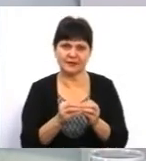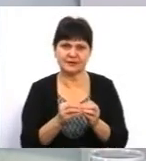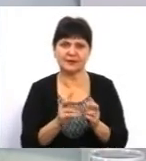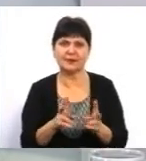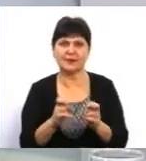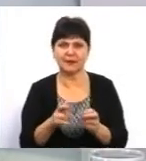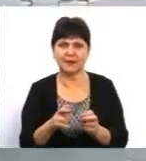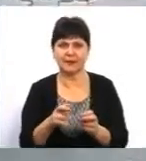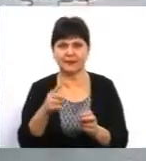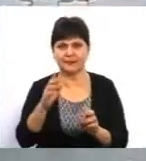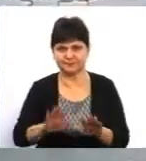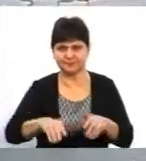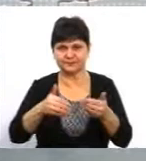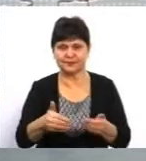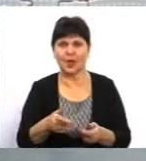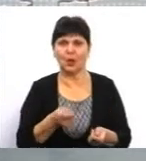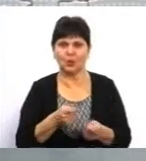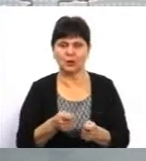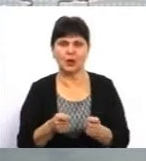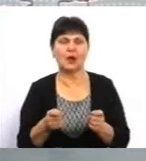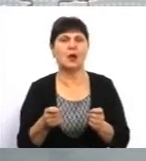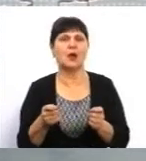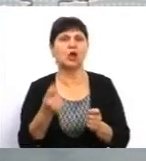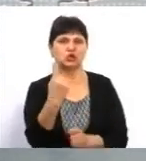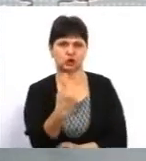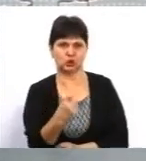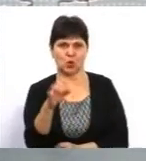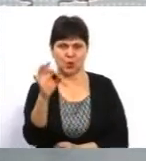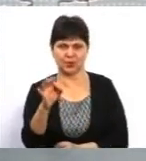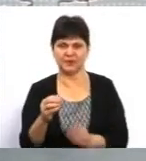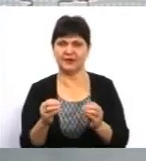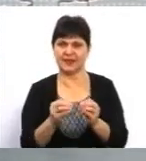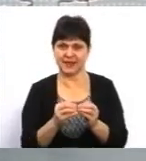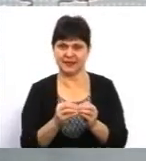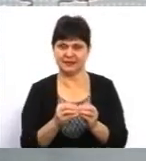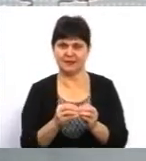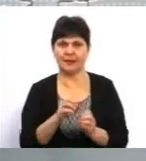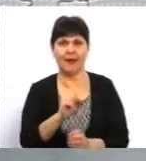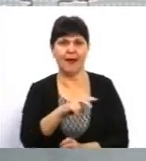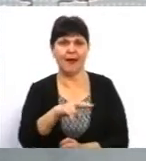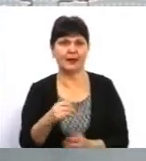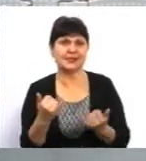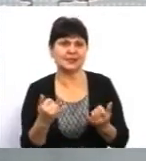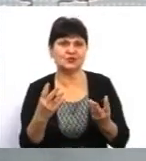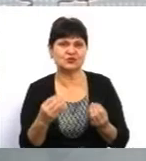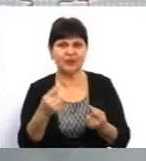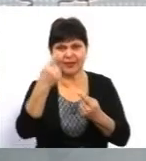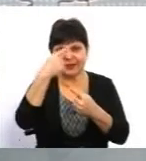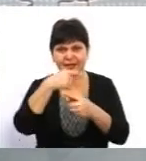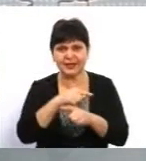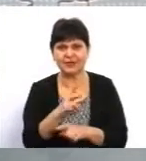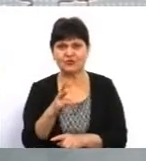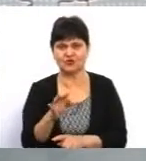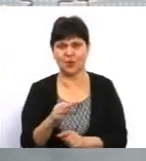уряд? Послуг буде 10, це 100%, але на сьогоднішній день технічно в програмному забезпеченні доступні